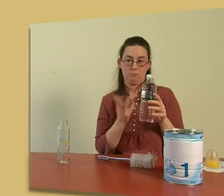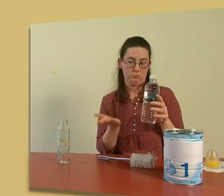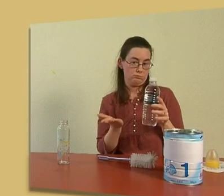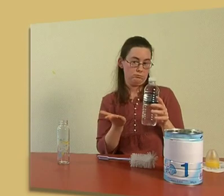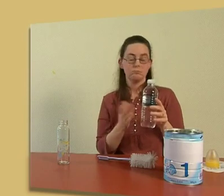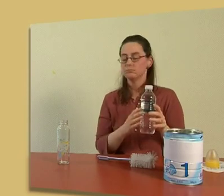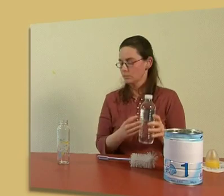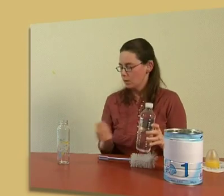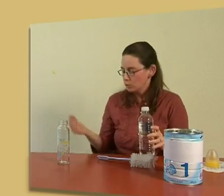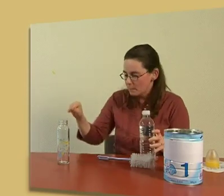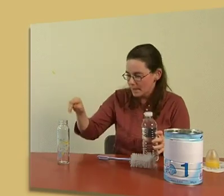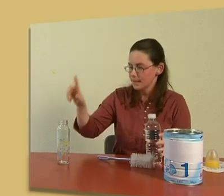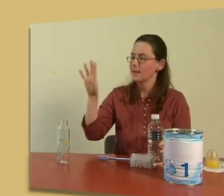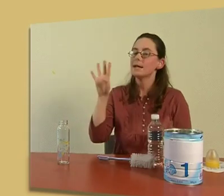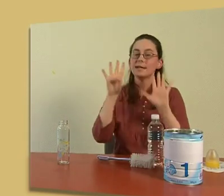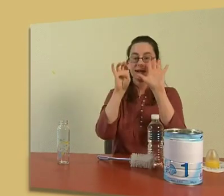prend une bouteille.